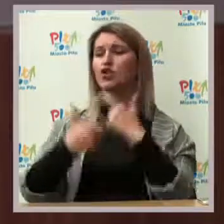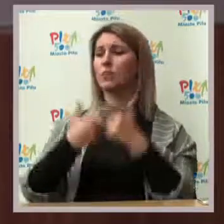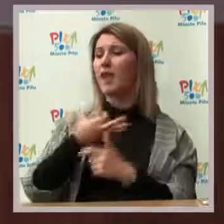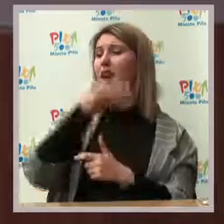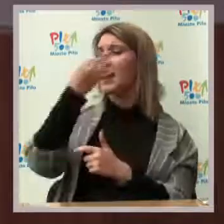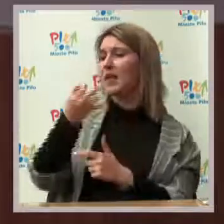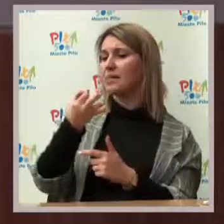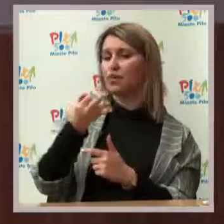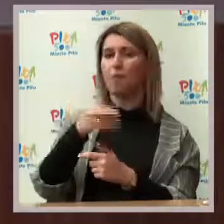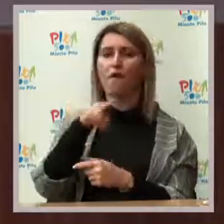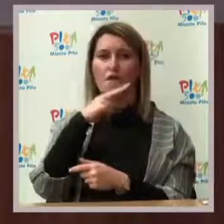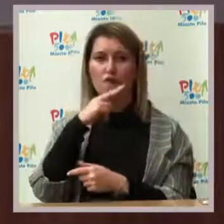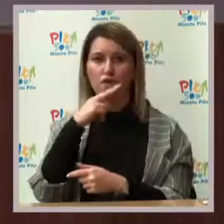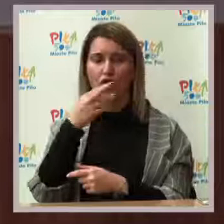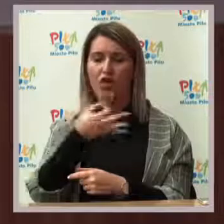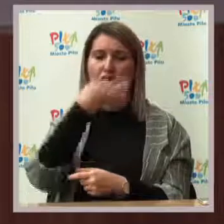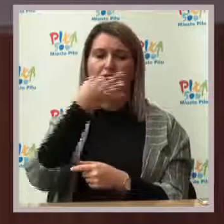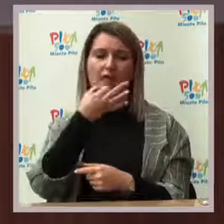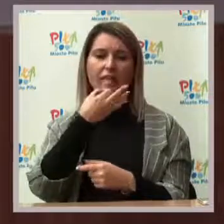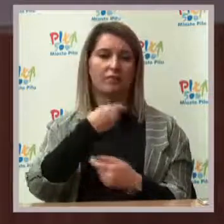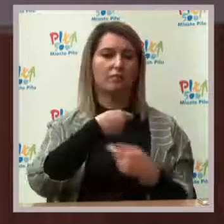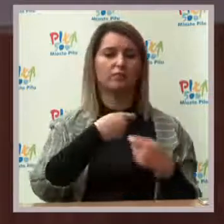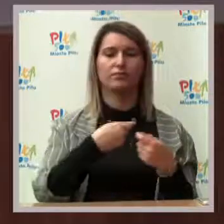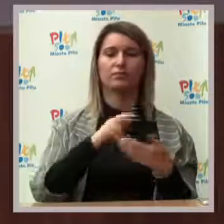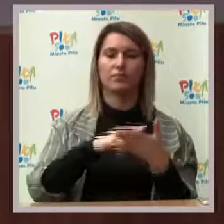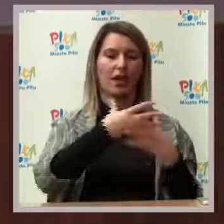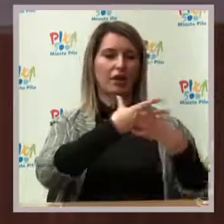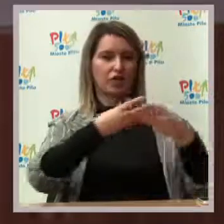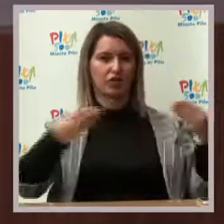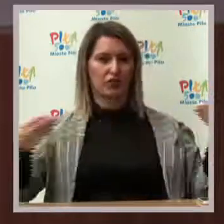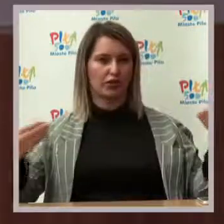przesył i dostarczać ją do tych miejsc, w których dzisiaj